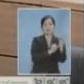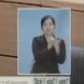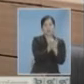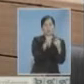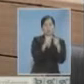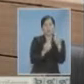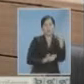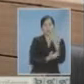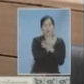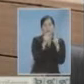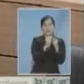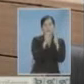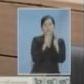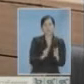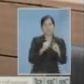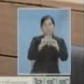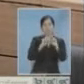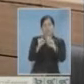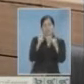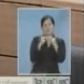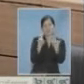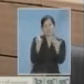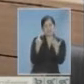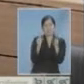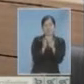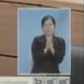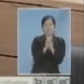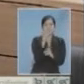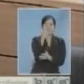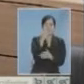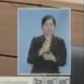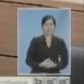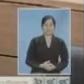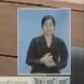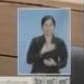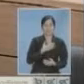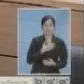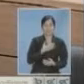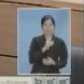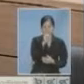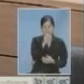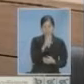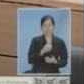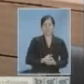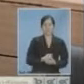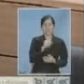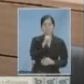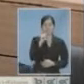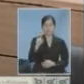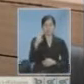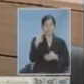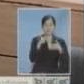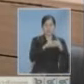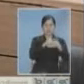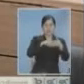ให้ไม่เราจะได้สวไม่ครอบคลุมทุกด้านนะครับผมก็อยากยกเว้นสักอย่างหนึ่งว่าสสเนี่ยเราเลือกตั้งกันม